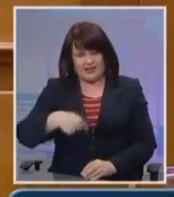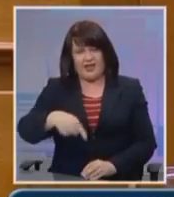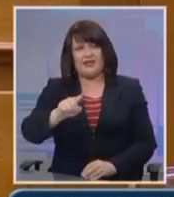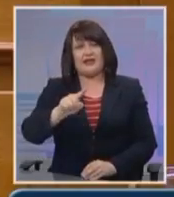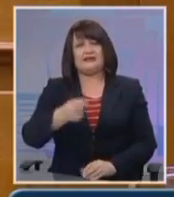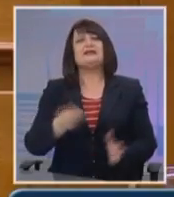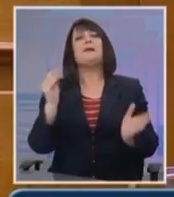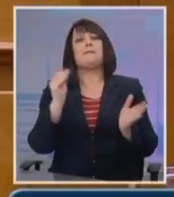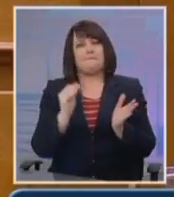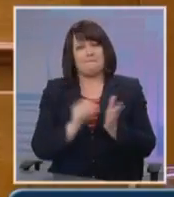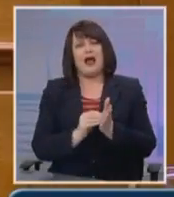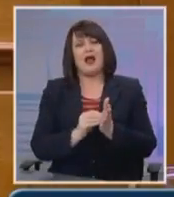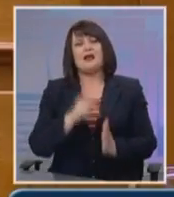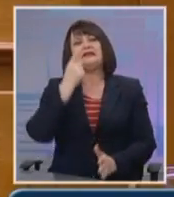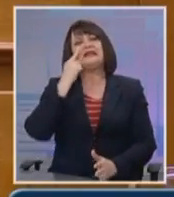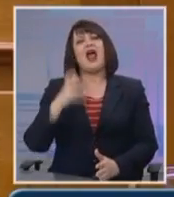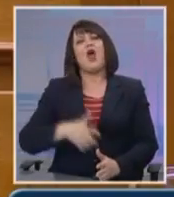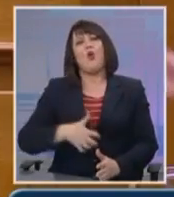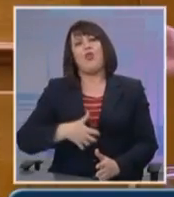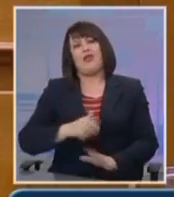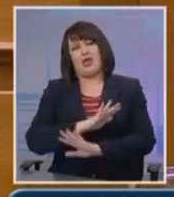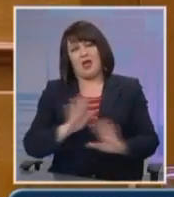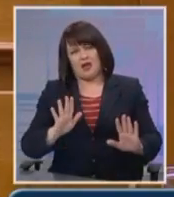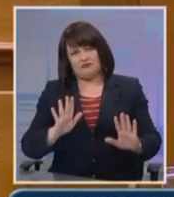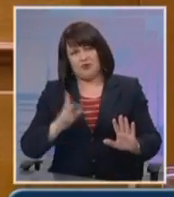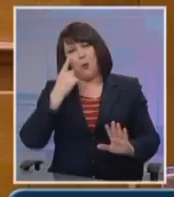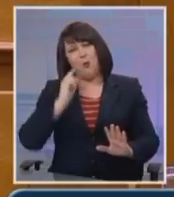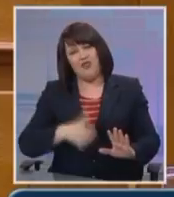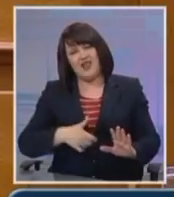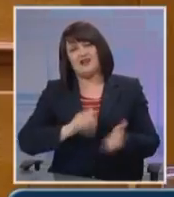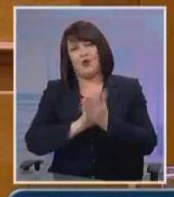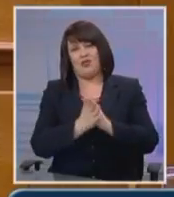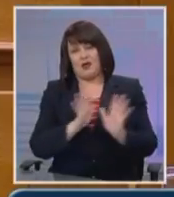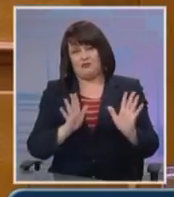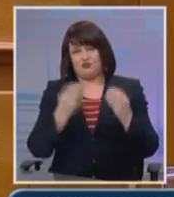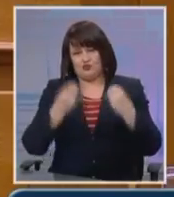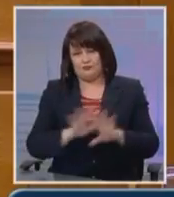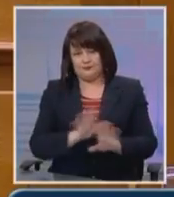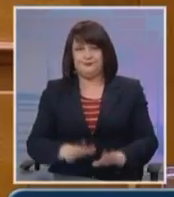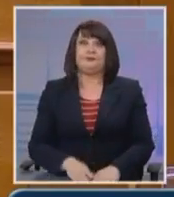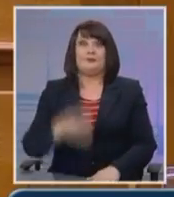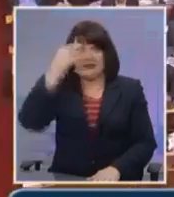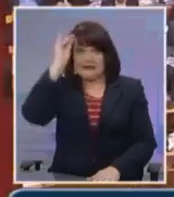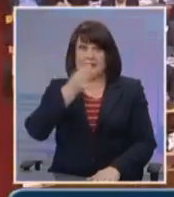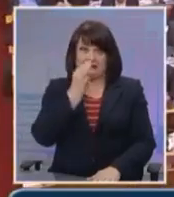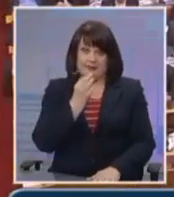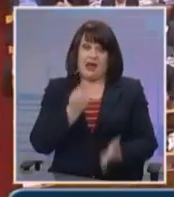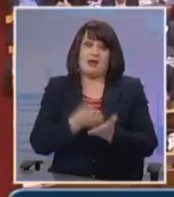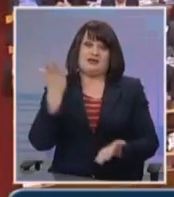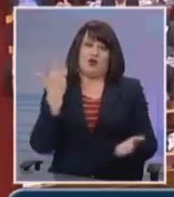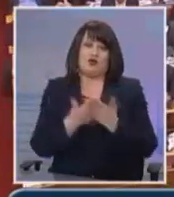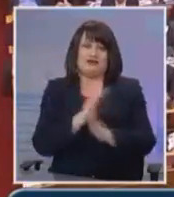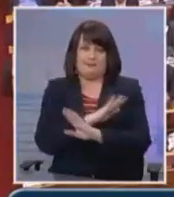νέας ηλαροτραγωδίας. Κύριος Τσίπρας ισχυρίζεται ότι τώρα που θα κλείσει η αξιολόγηση,